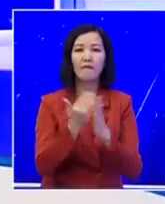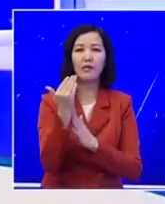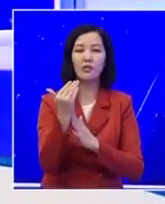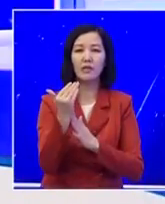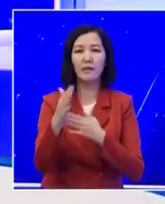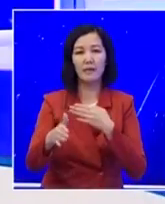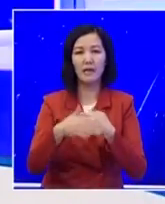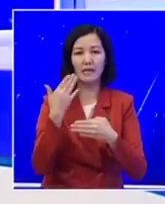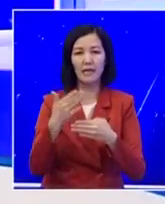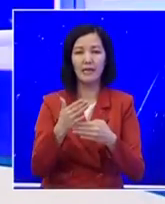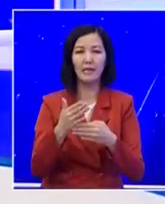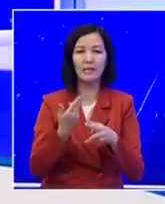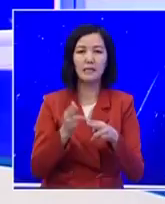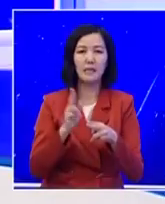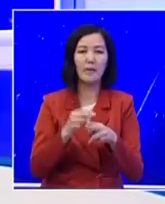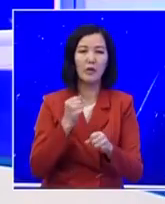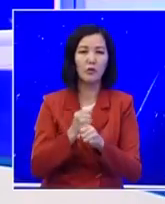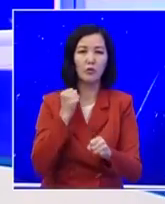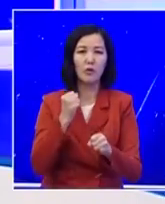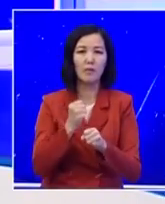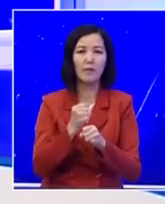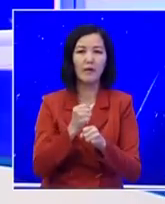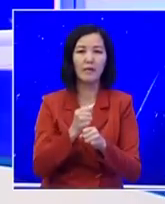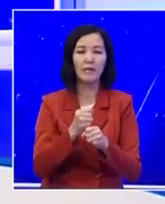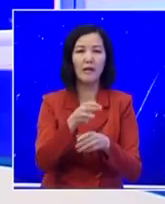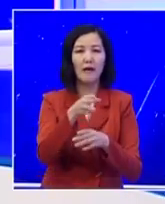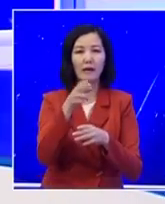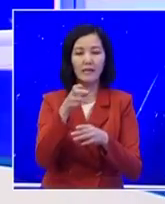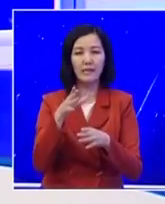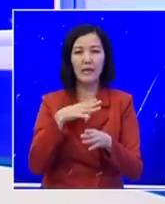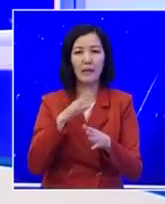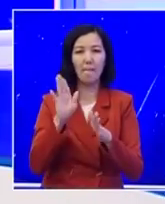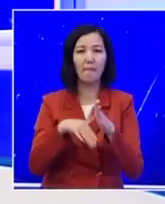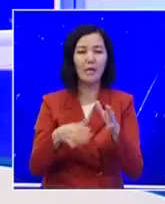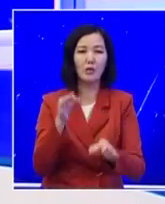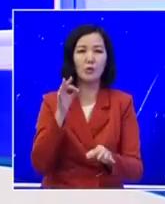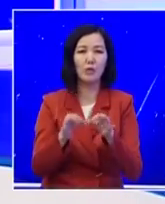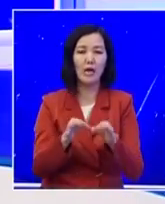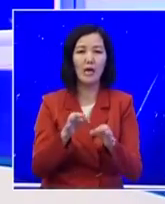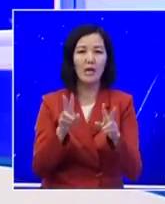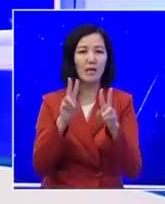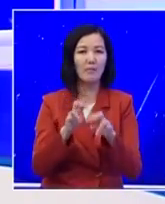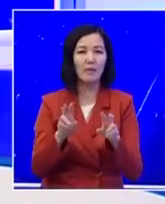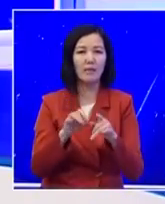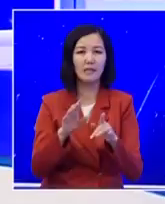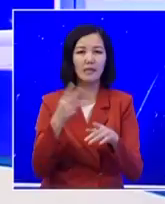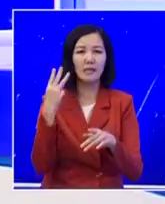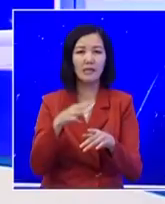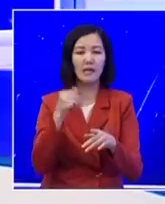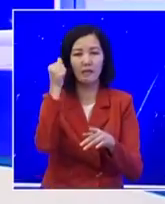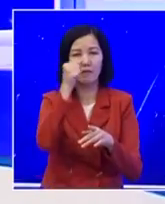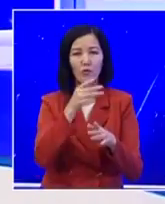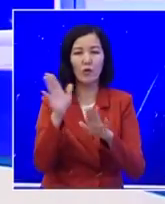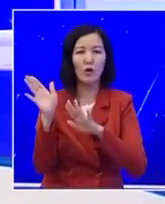Высшая мера наказания, самая суровая карательная мера – расстрел без суда и следствия, унесла в 30-е годы прошлого